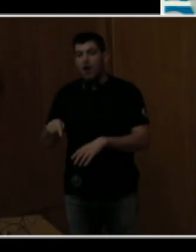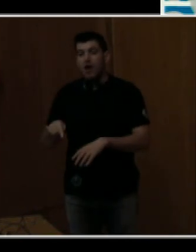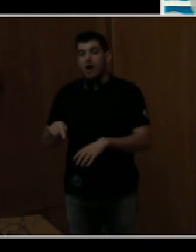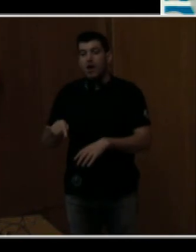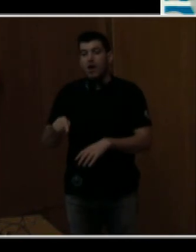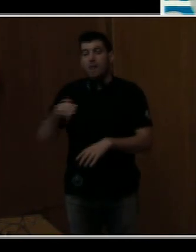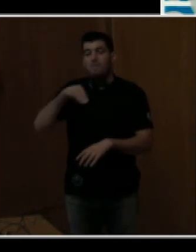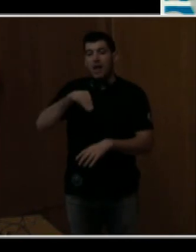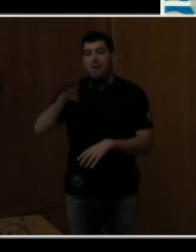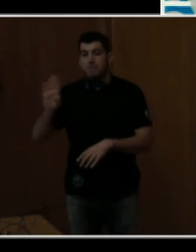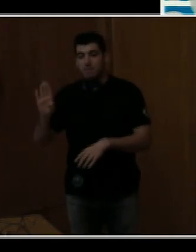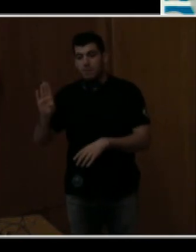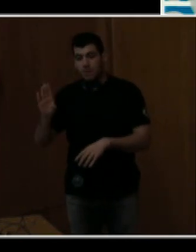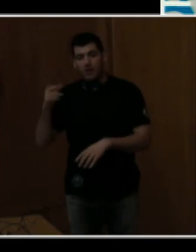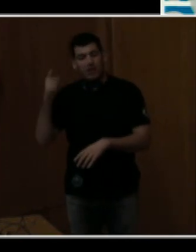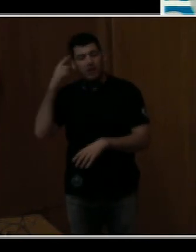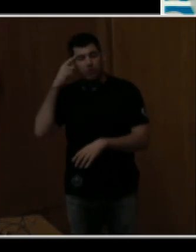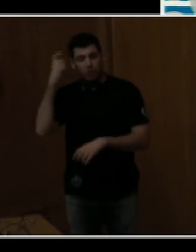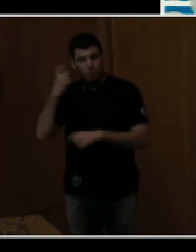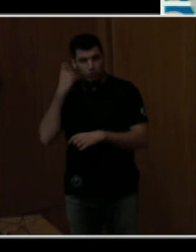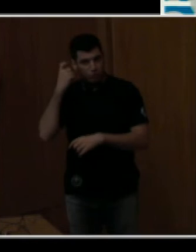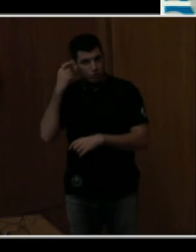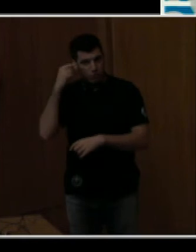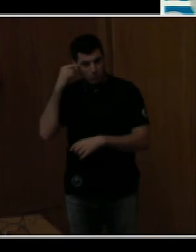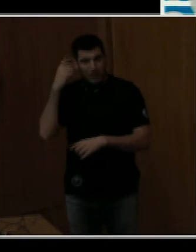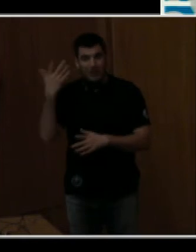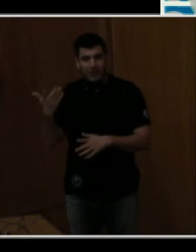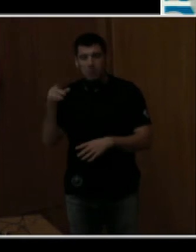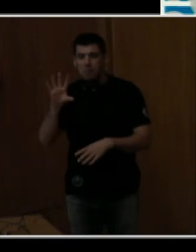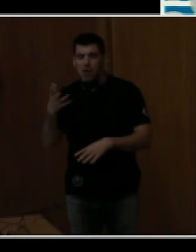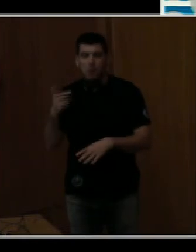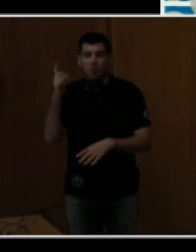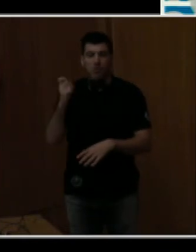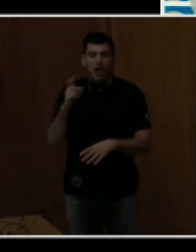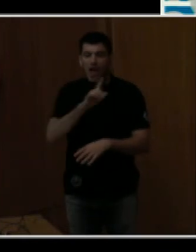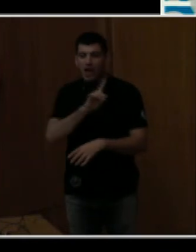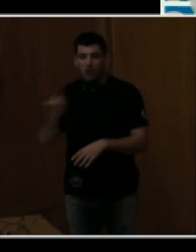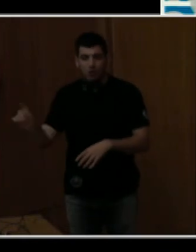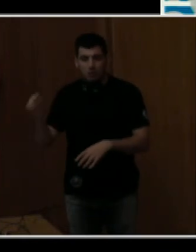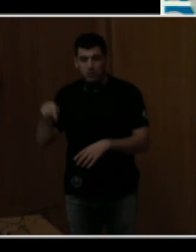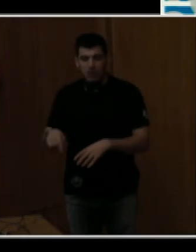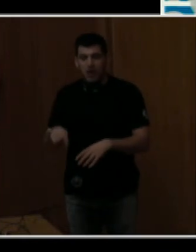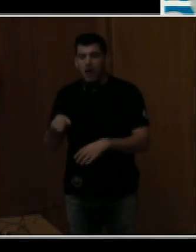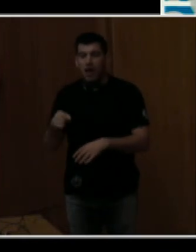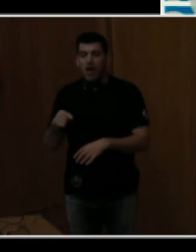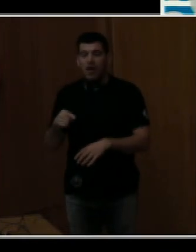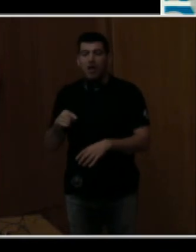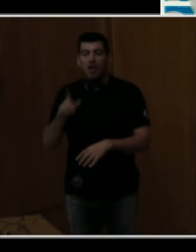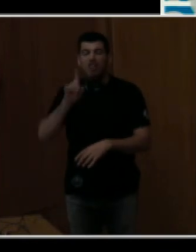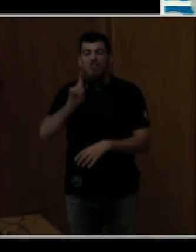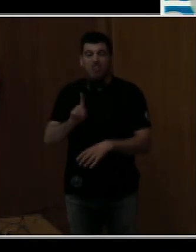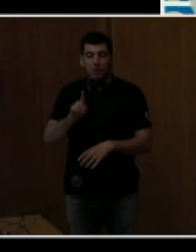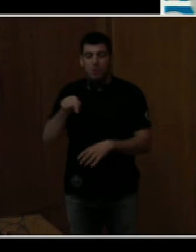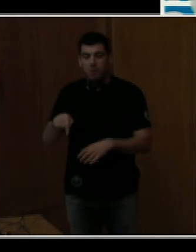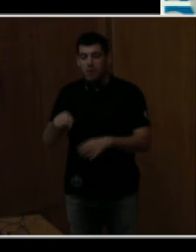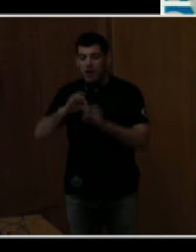το έχουμε και λίγο πιο καλά στο μυαλό μας, είναι περίπου 10 εκατομμύρια δεδομένα που χωράνε σε 10 εκατομμύρια δίσκους